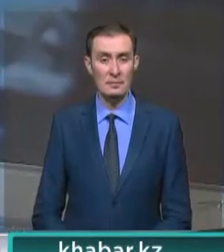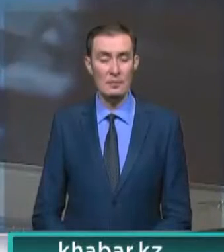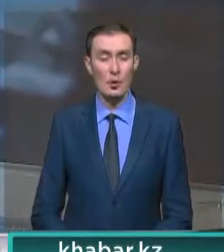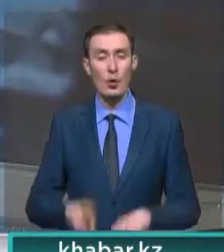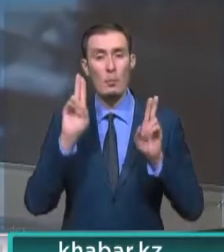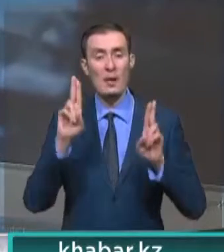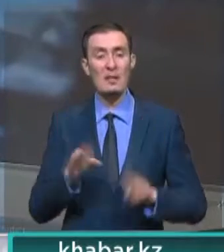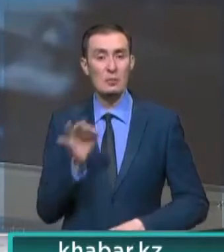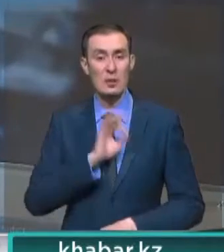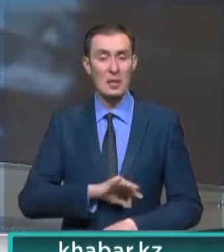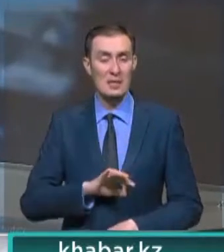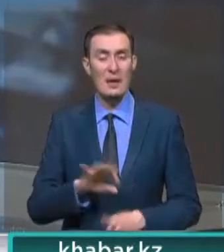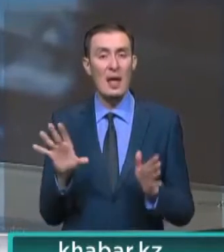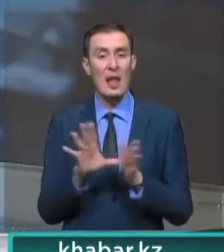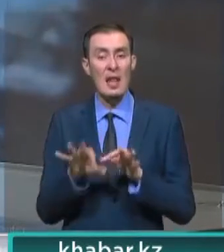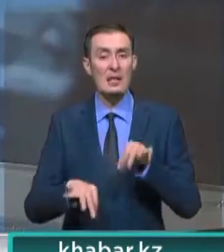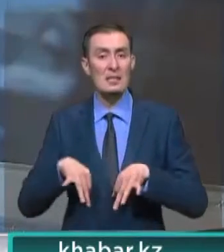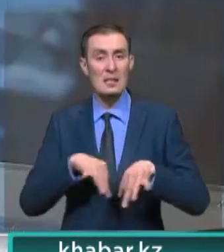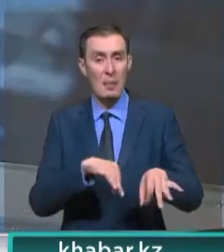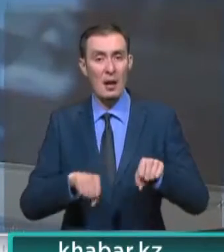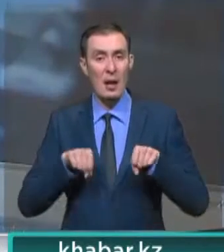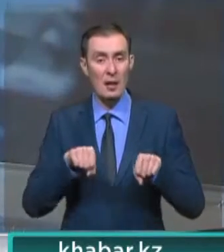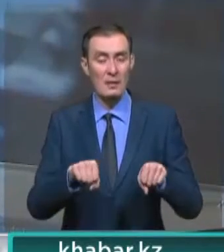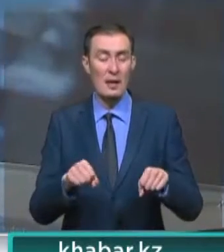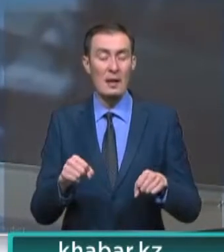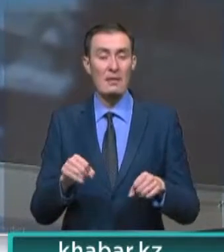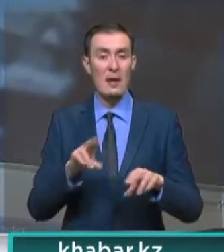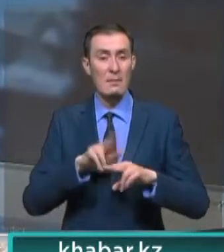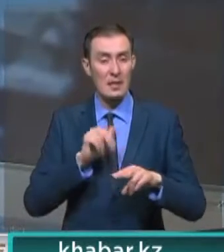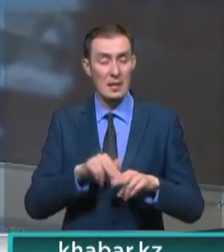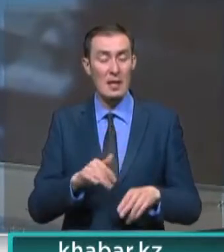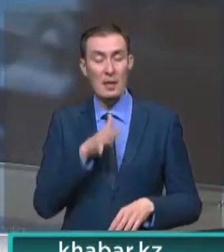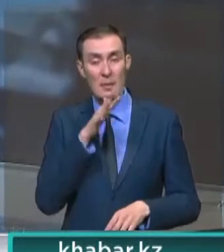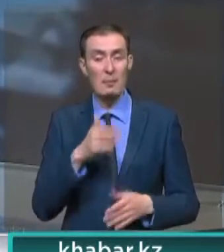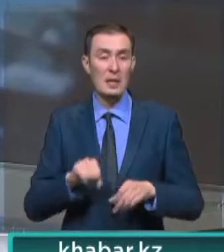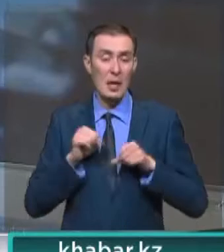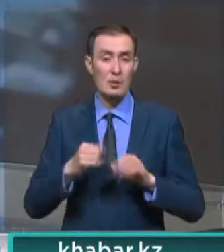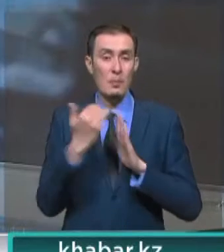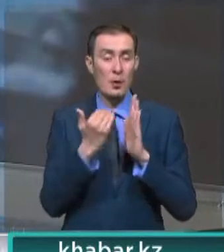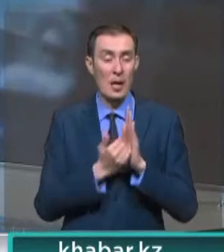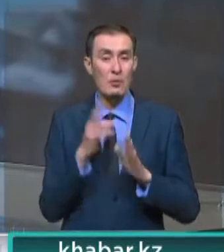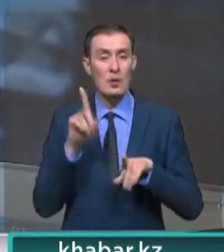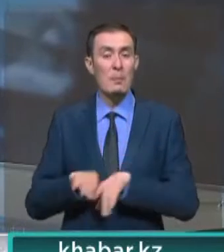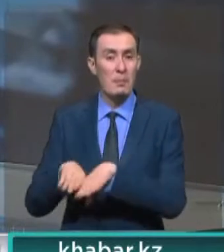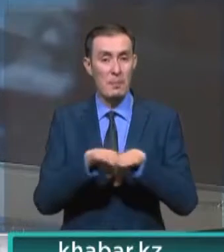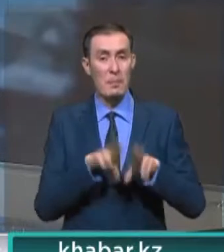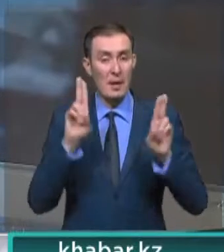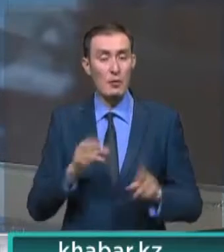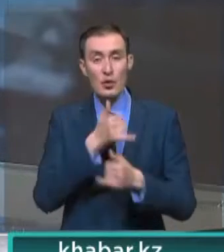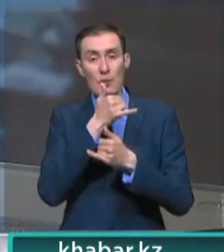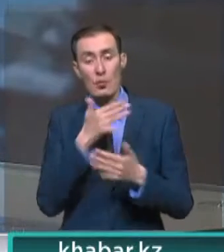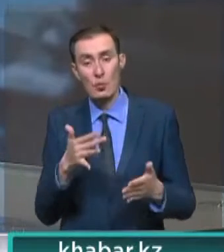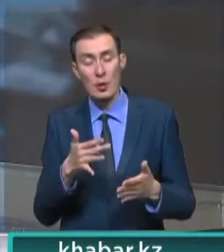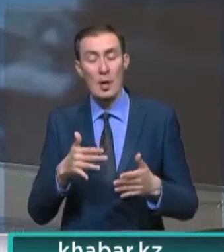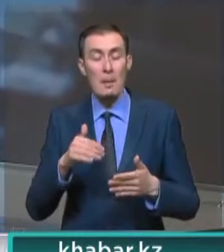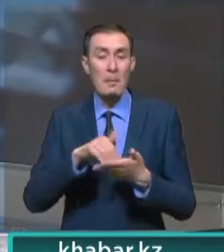О правилах эксплуатации электросамоката вновь заговорили в МВД. Ведомстве уже несколько лет пытаются разработать единые правила, но никак не могут